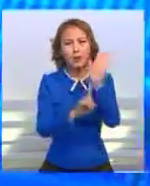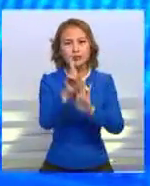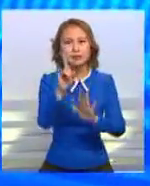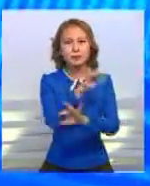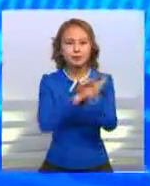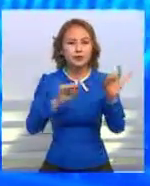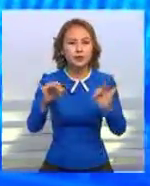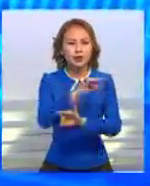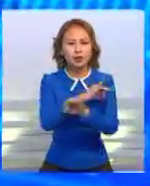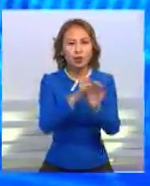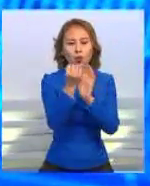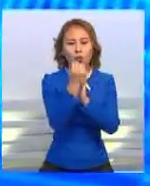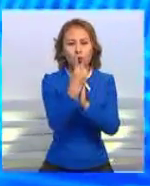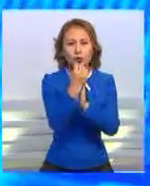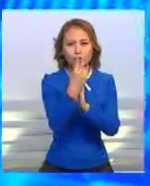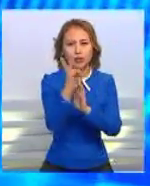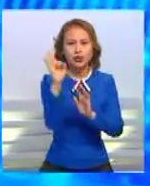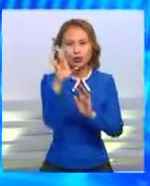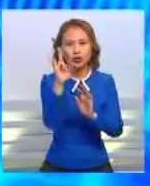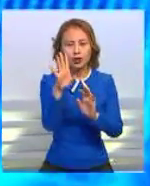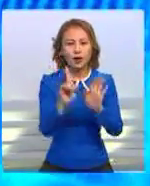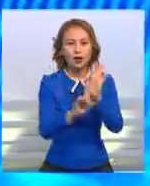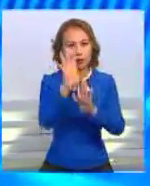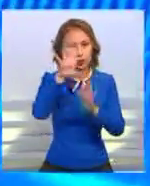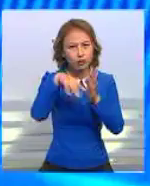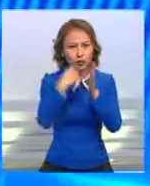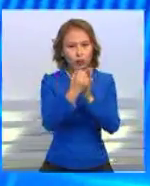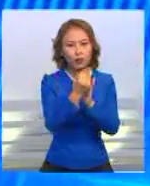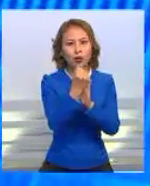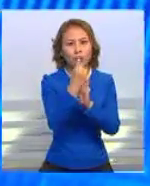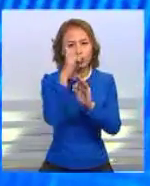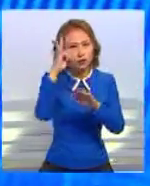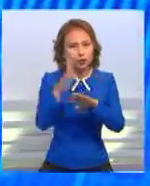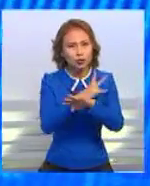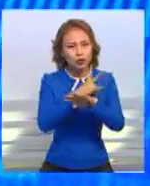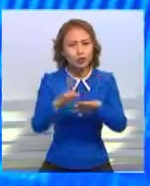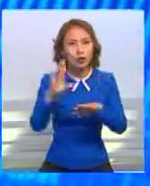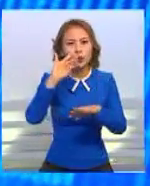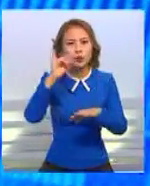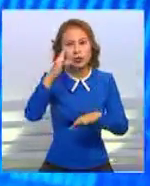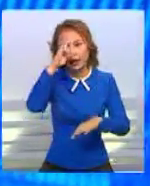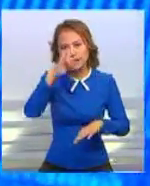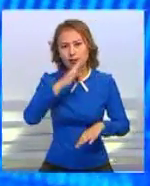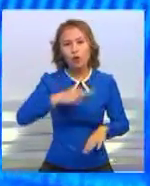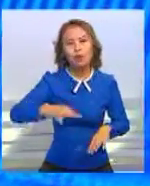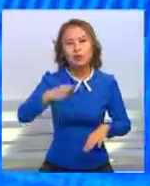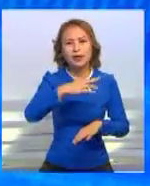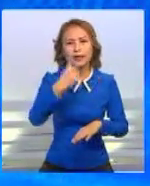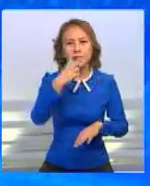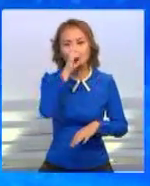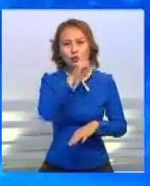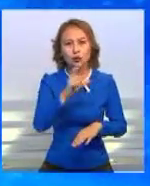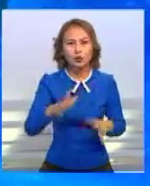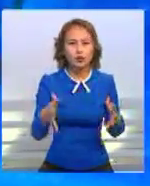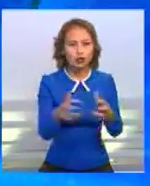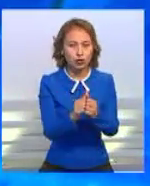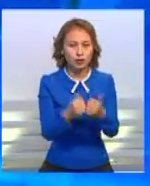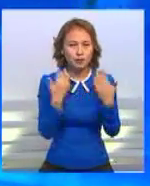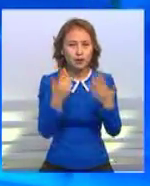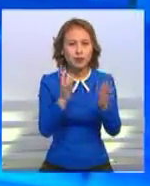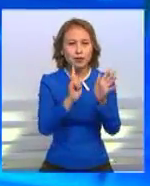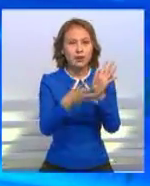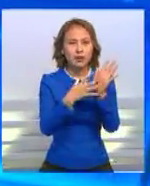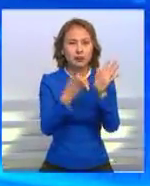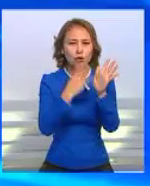істер департаментінің баспасөз қызметі. 12 қараша күні түнгі 11-дің шамасында оңтүстік Қазақстан облысының 2 тумасы